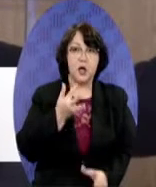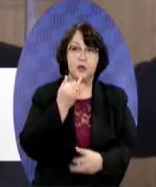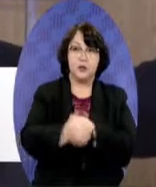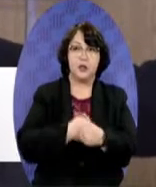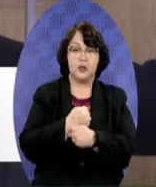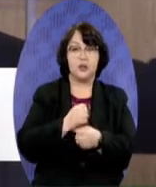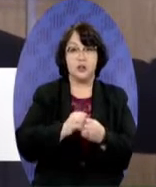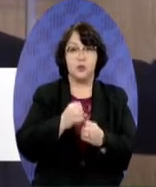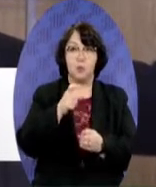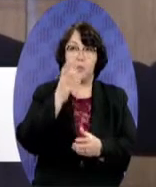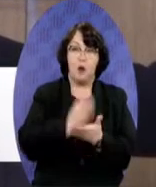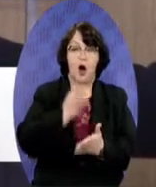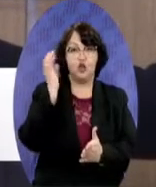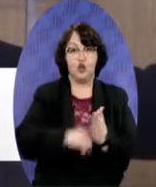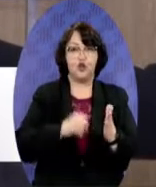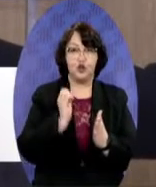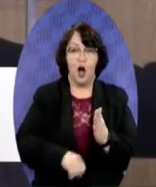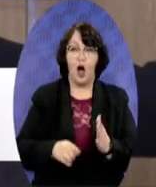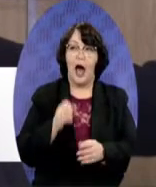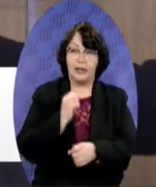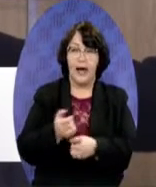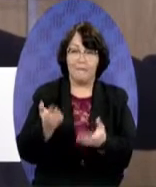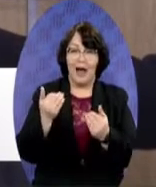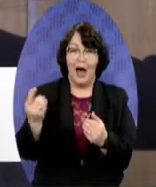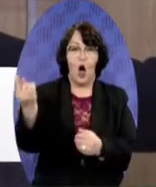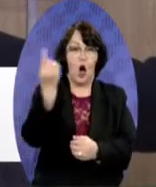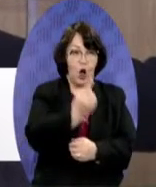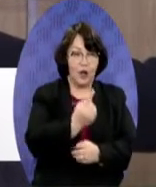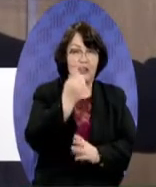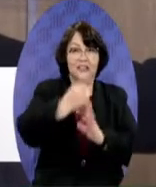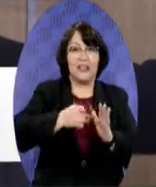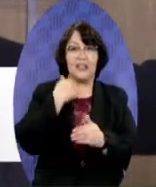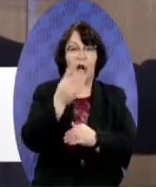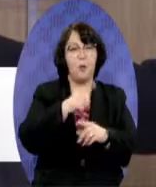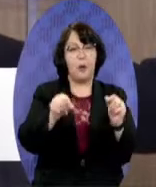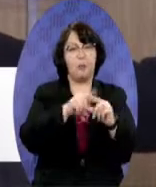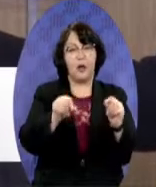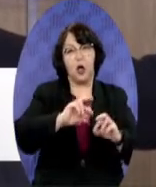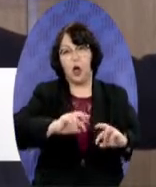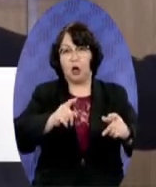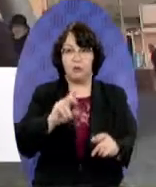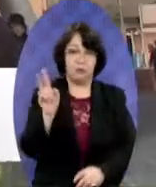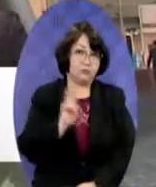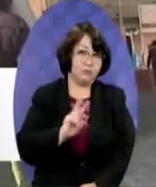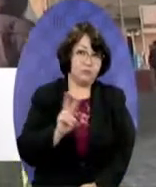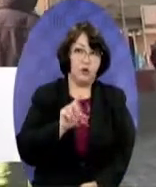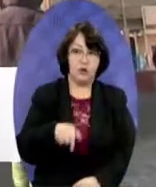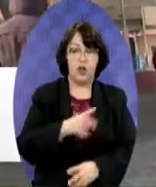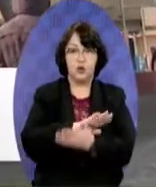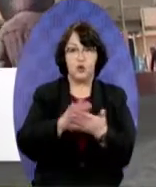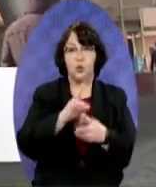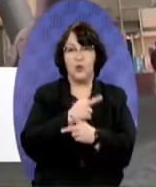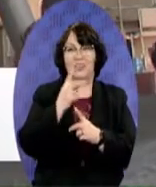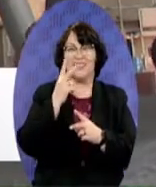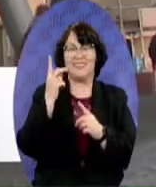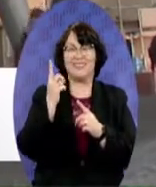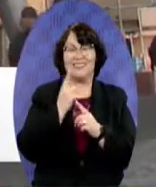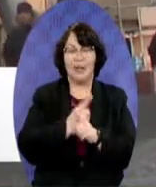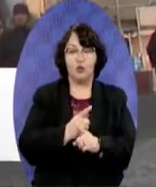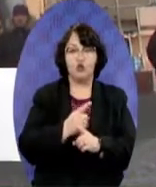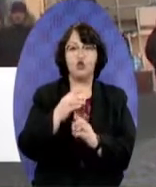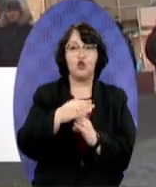хүн байна гэж сарын дараа тэрийг өөрчлүүлээдэг. Тийм байдал бол одоо энэ шинэ хуулиар бол зогссон. Төрийн албаны шинжилсэн